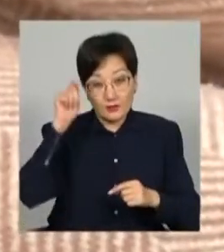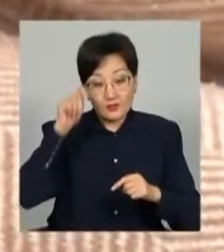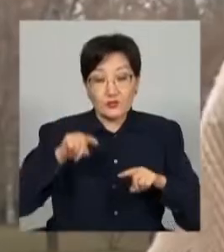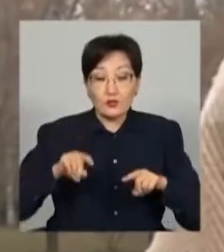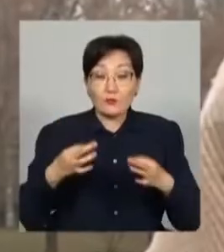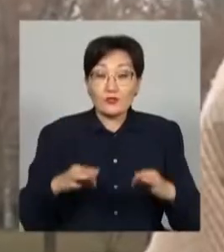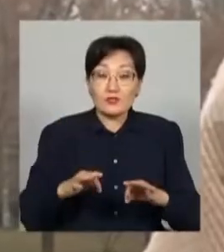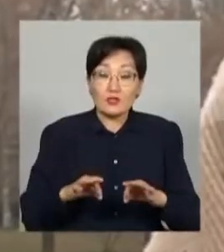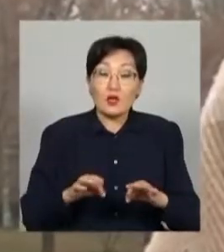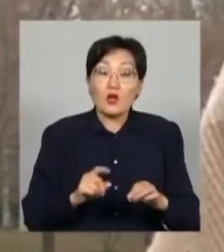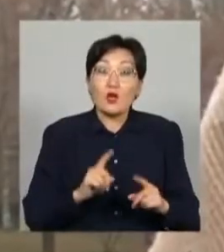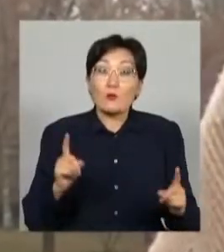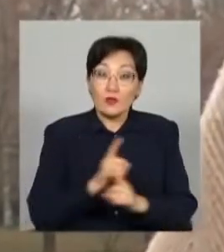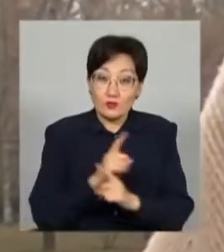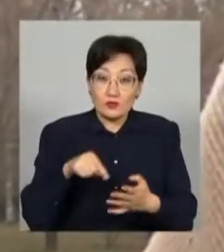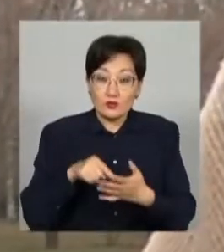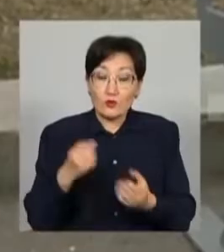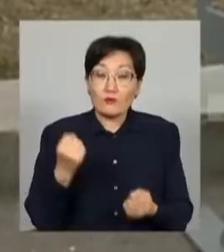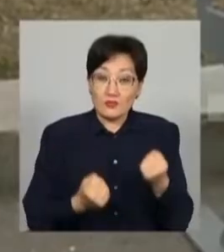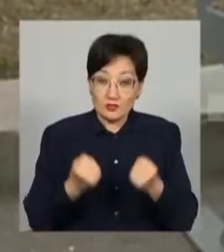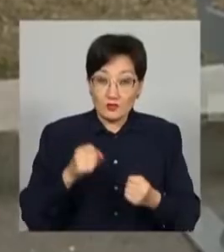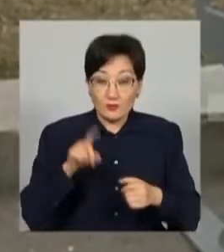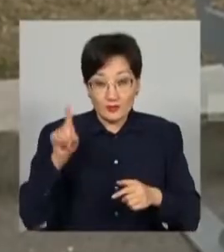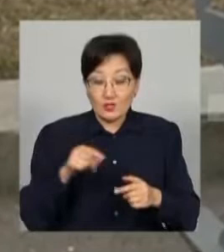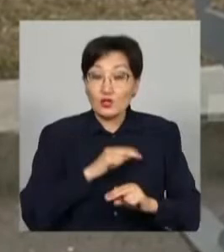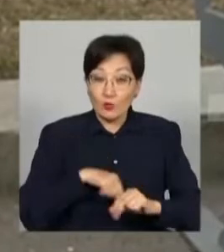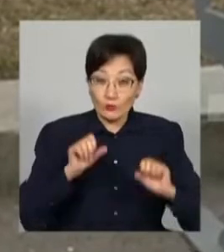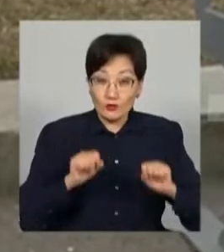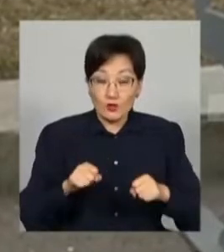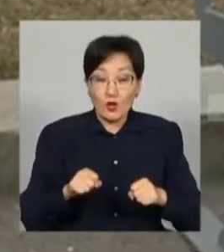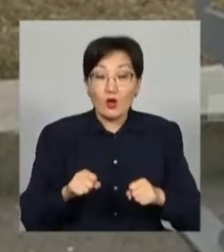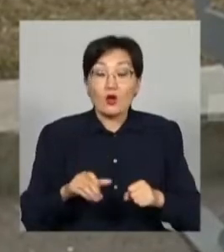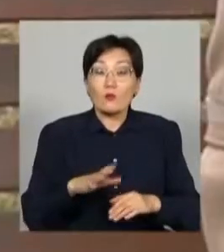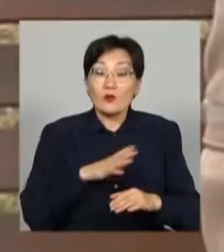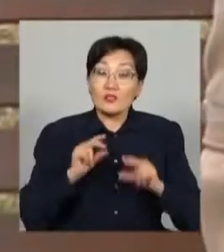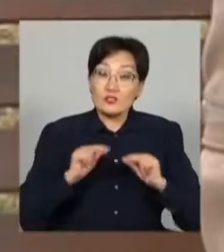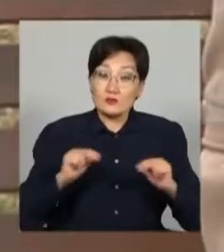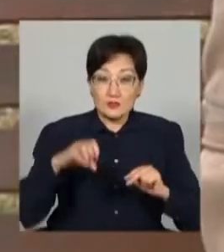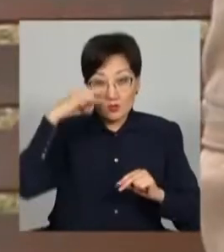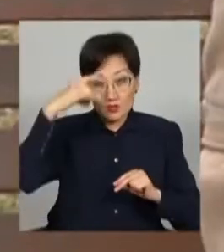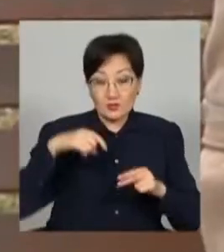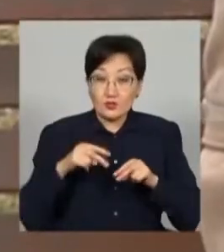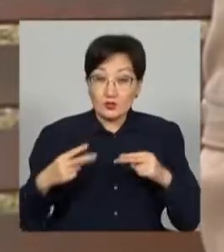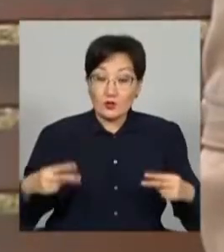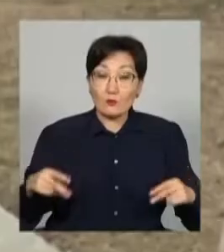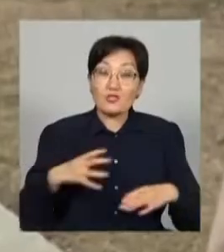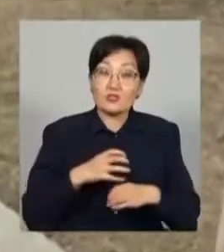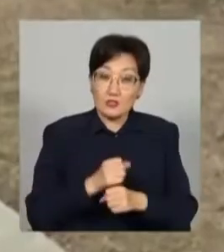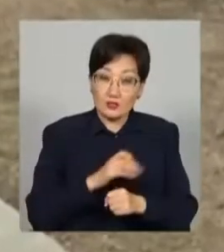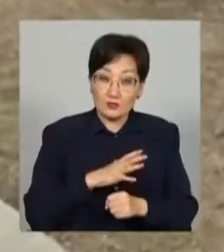ему разрешено передвигаться по городу, водить машину и даже работать. Правда, уже бывшего учителя казахской литературы